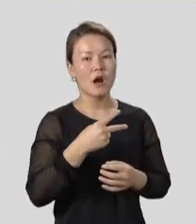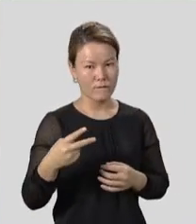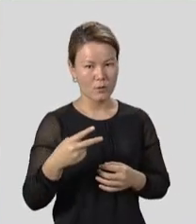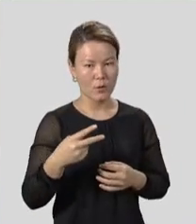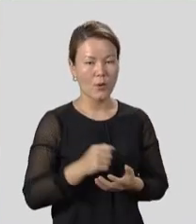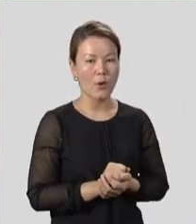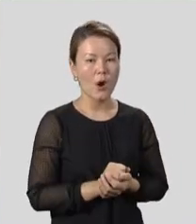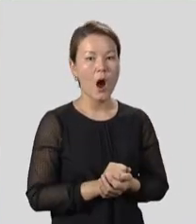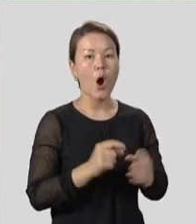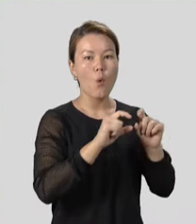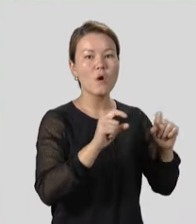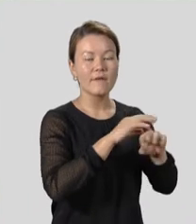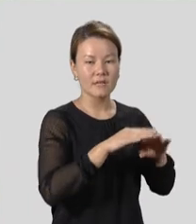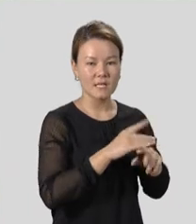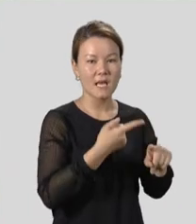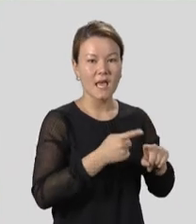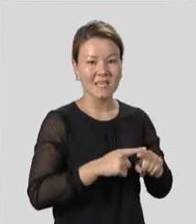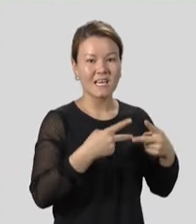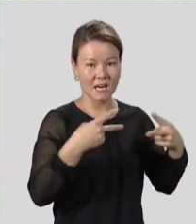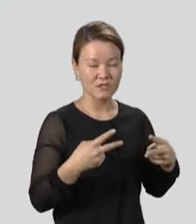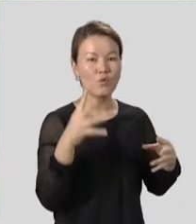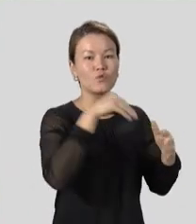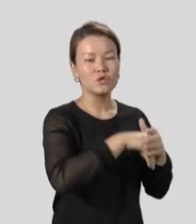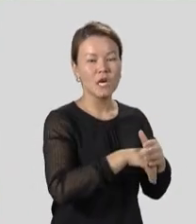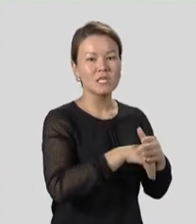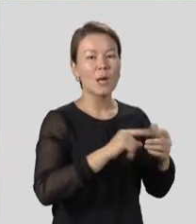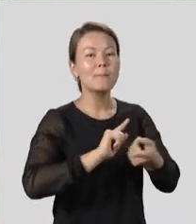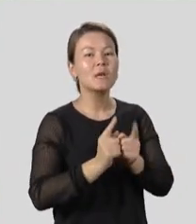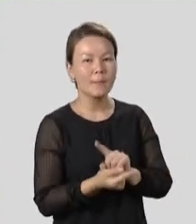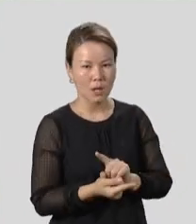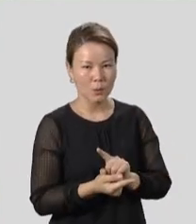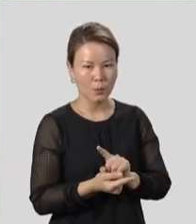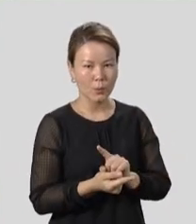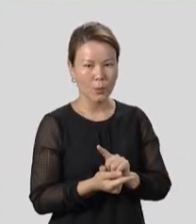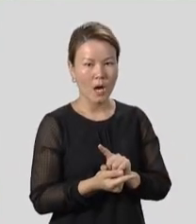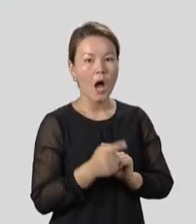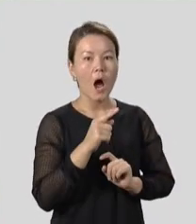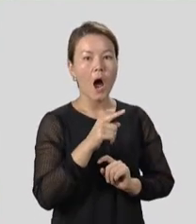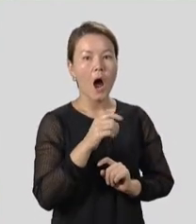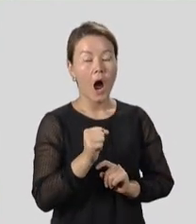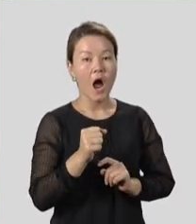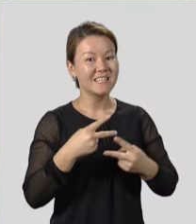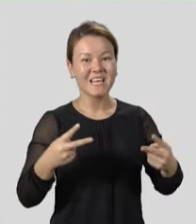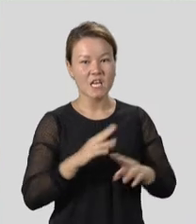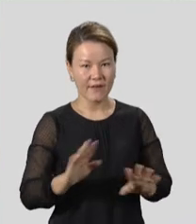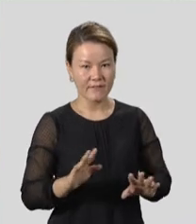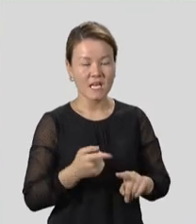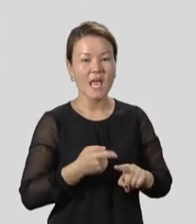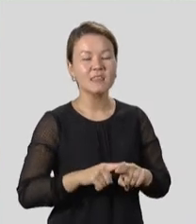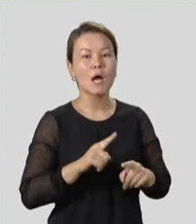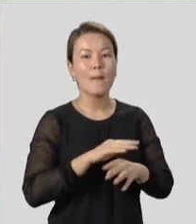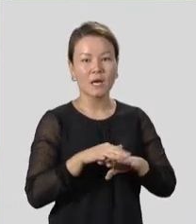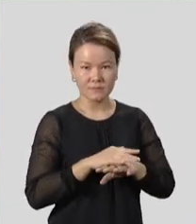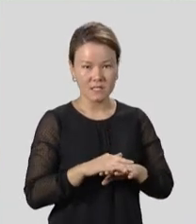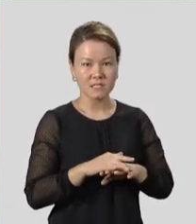Уравнение – это равенство, включающее в себя переменную, а неравенство –